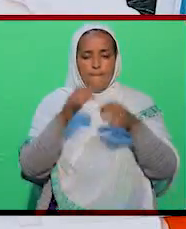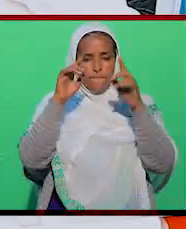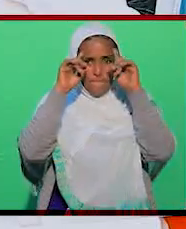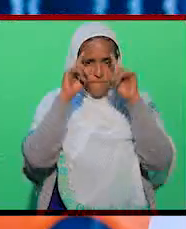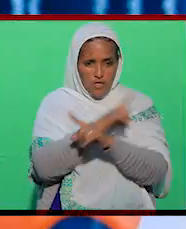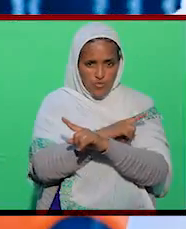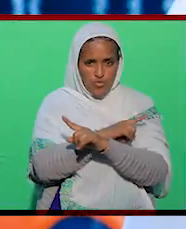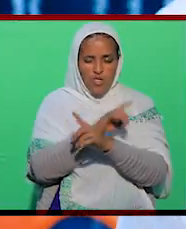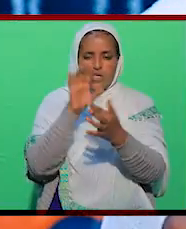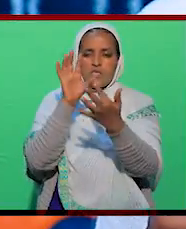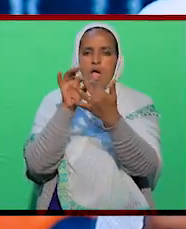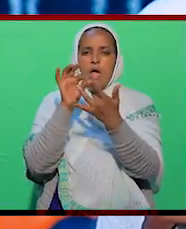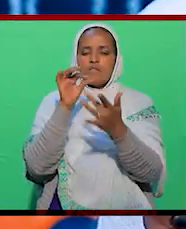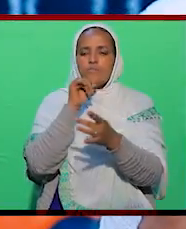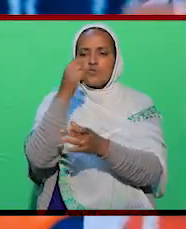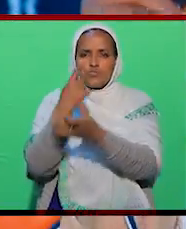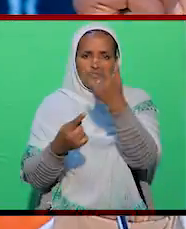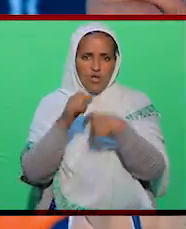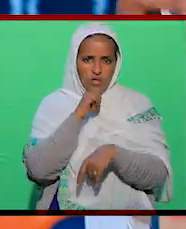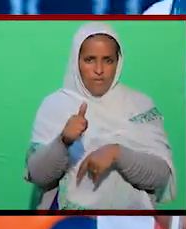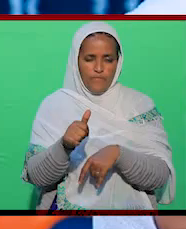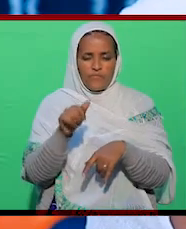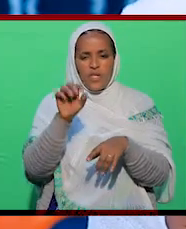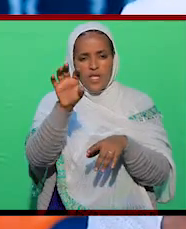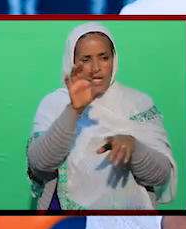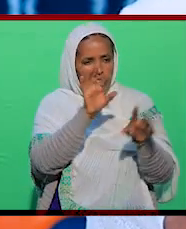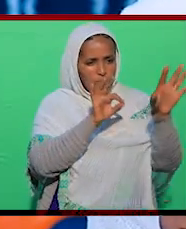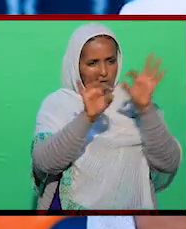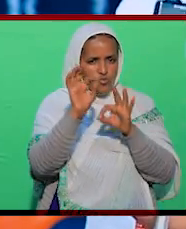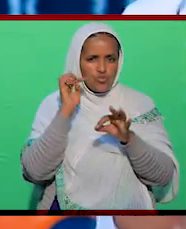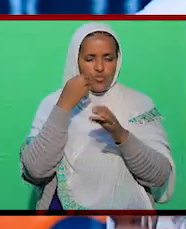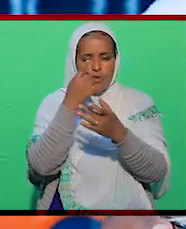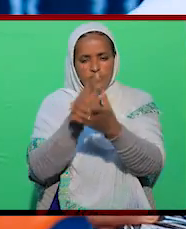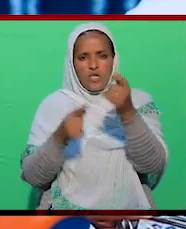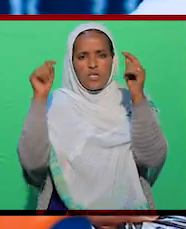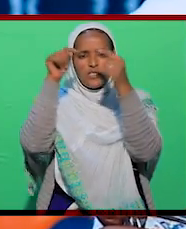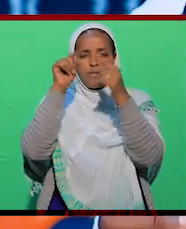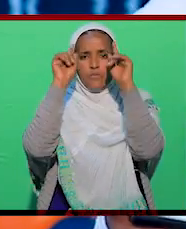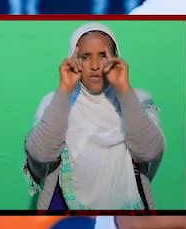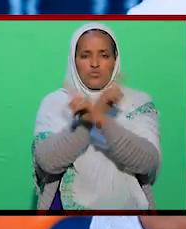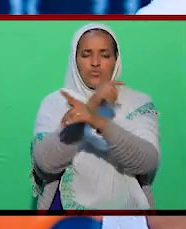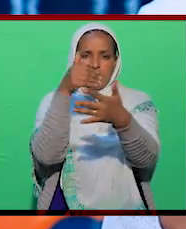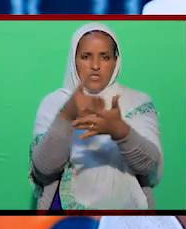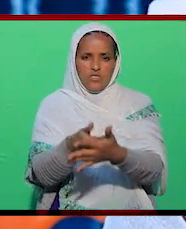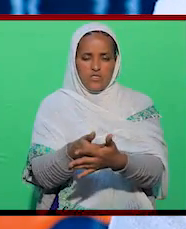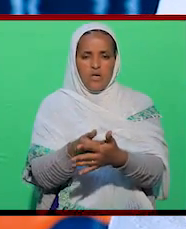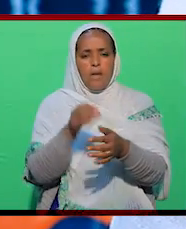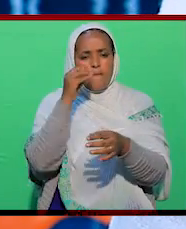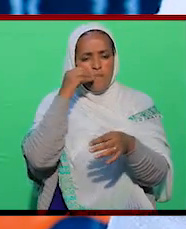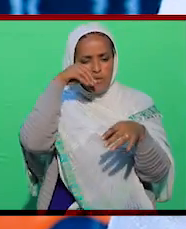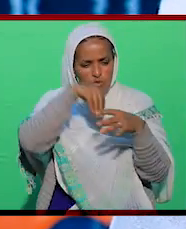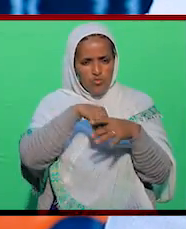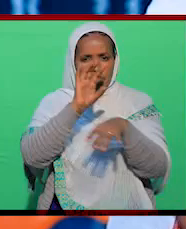ቢቻላቸው የሚያስቱት ያልተመረጠውን ብቻ አይደለም፣ የተመረጡትንም እንኳ እስኪያስቱ